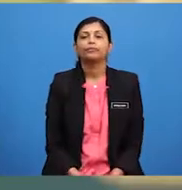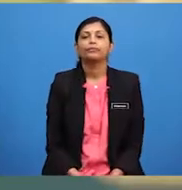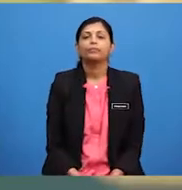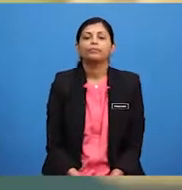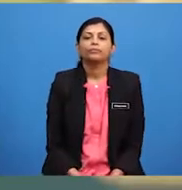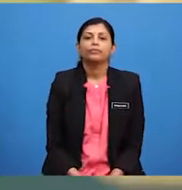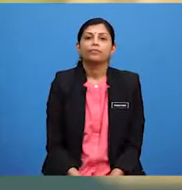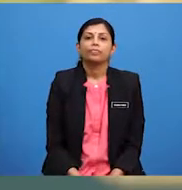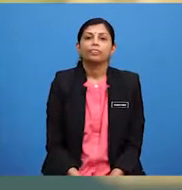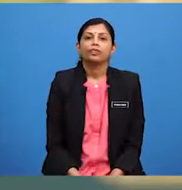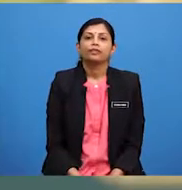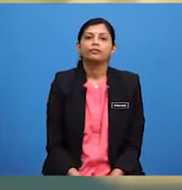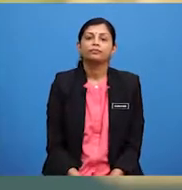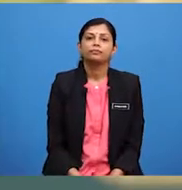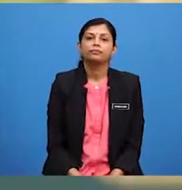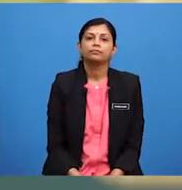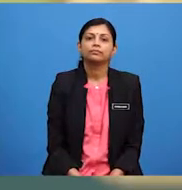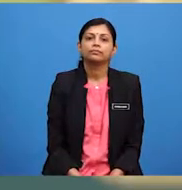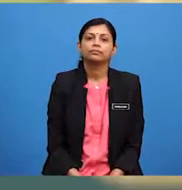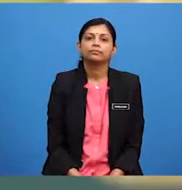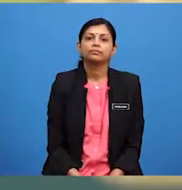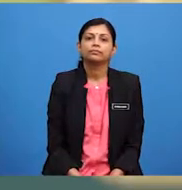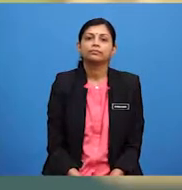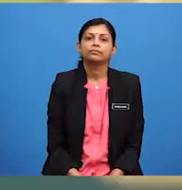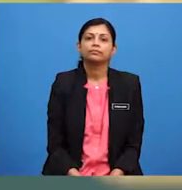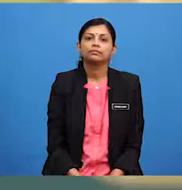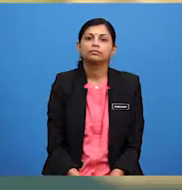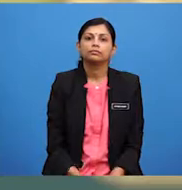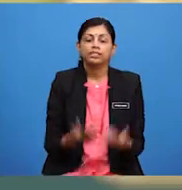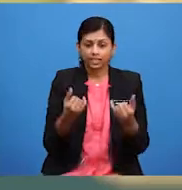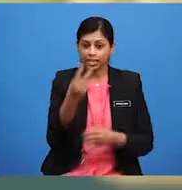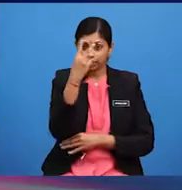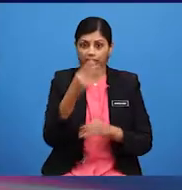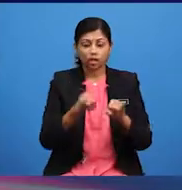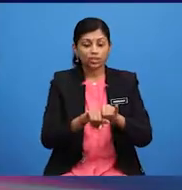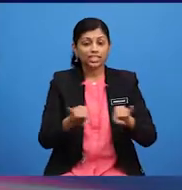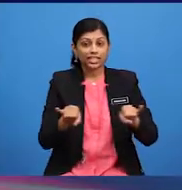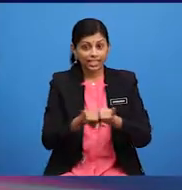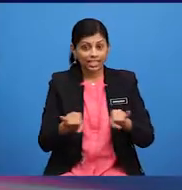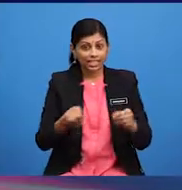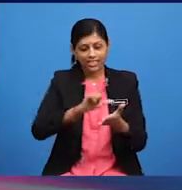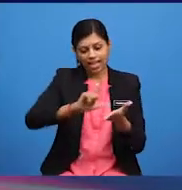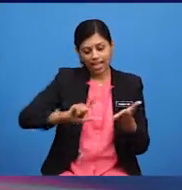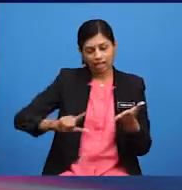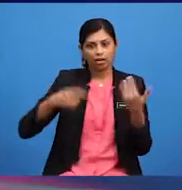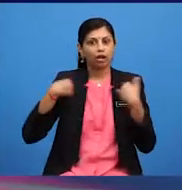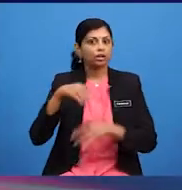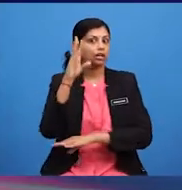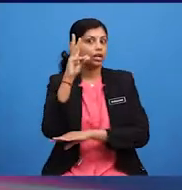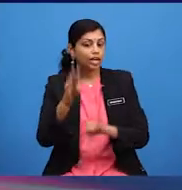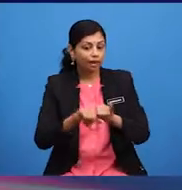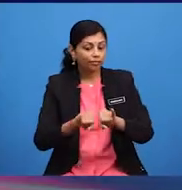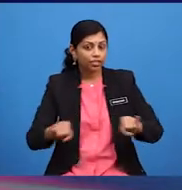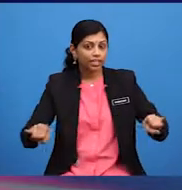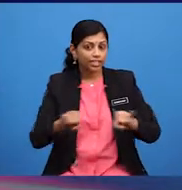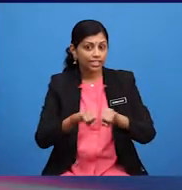Sekarang, kita beralih kepada jenis-jenis lakaran. Terdapat 6 jenis